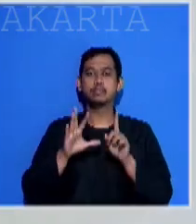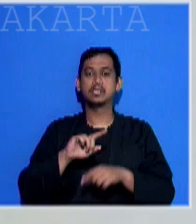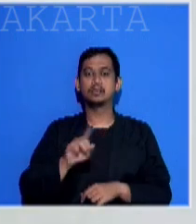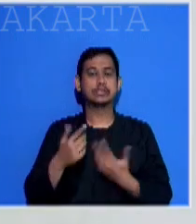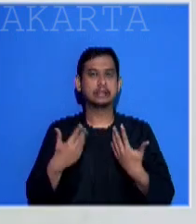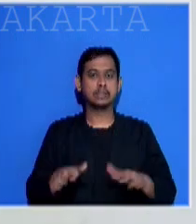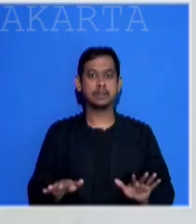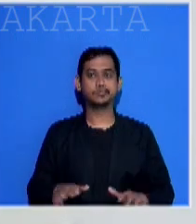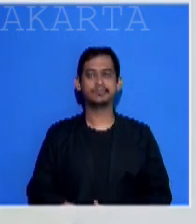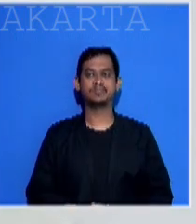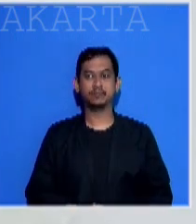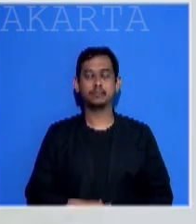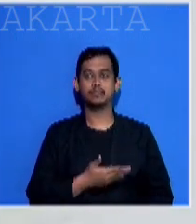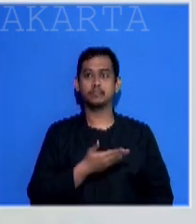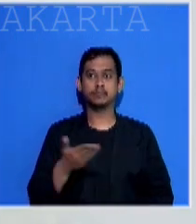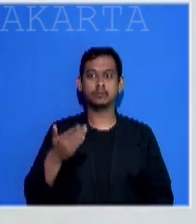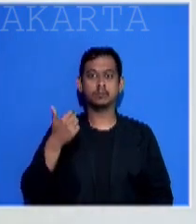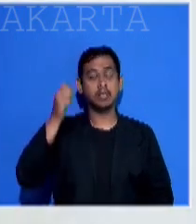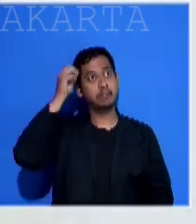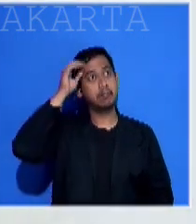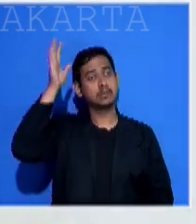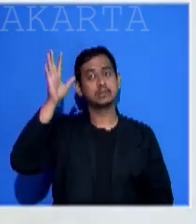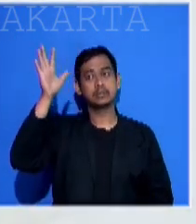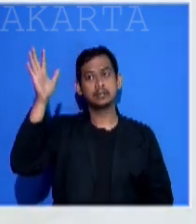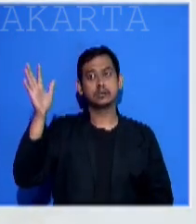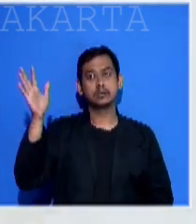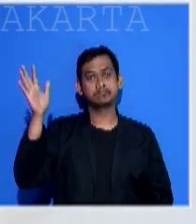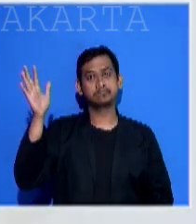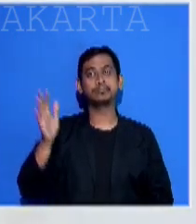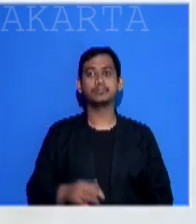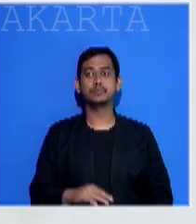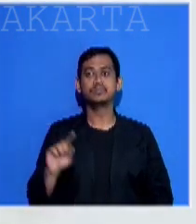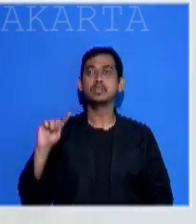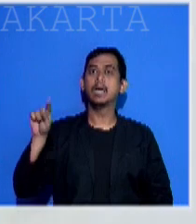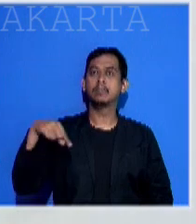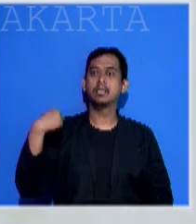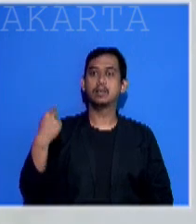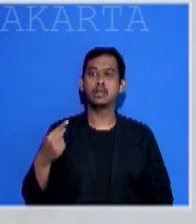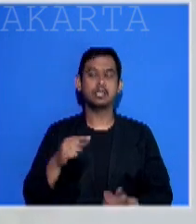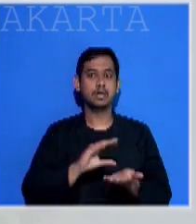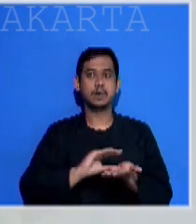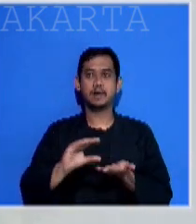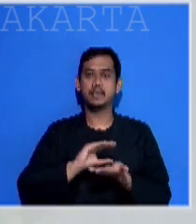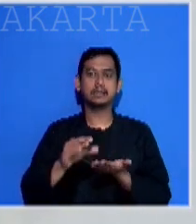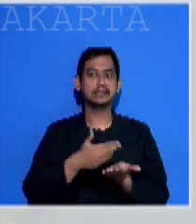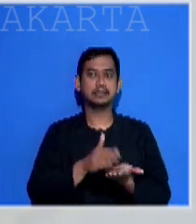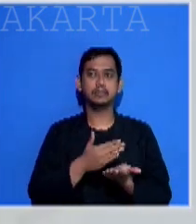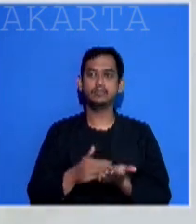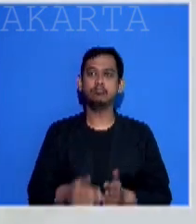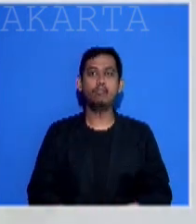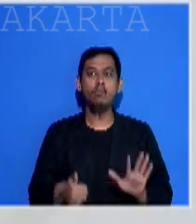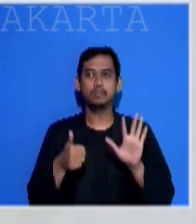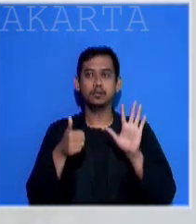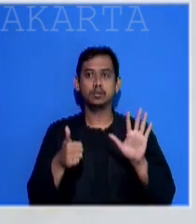rerekan bisa bayangkan ya motong sampai dengan pembagian en unit ya